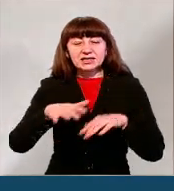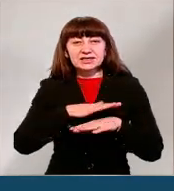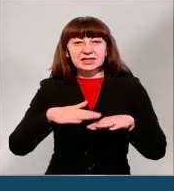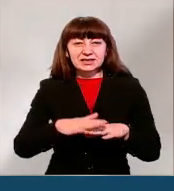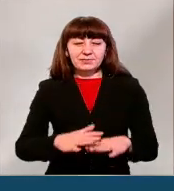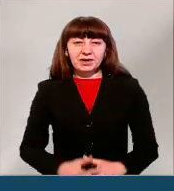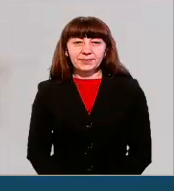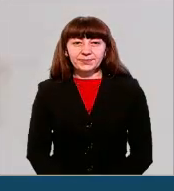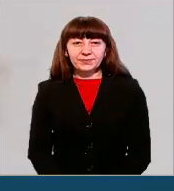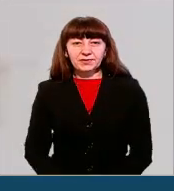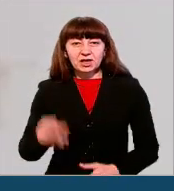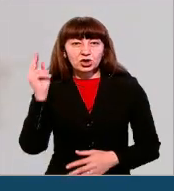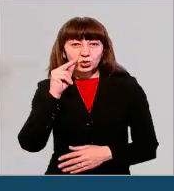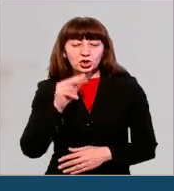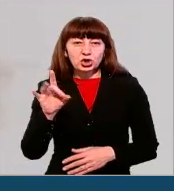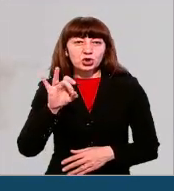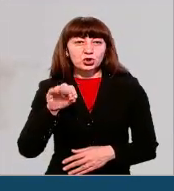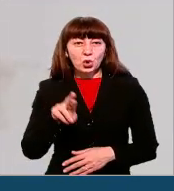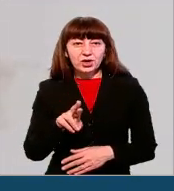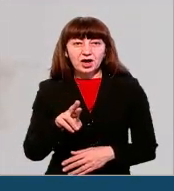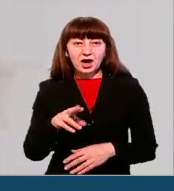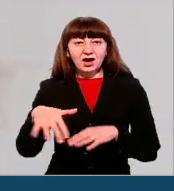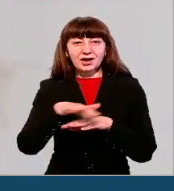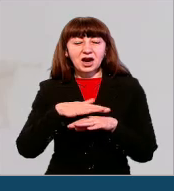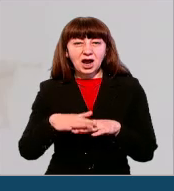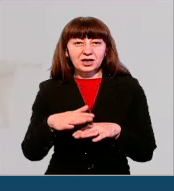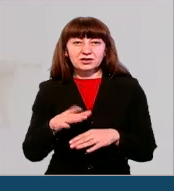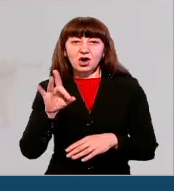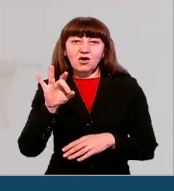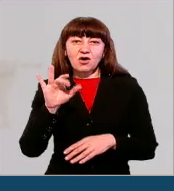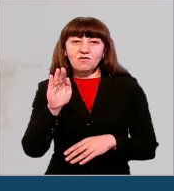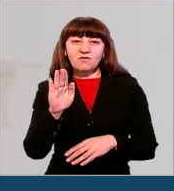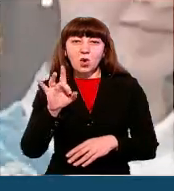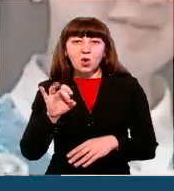изучению истории края. В будущем воркшоп патриотов планируют сделать традиционным